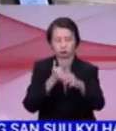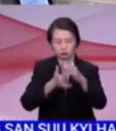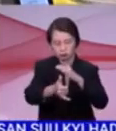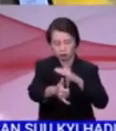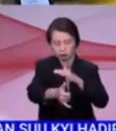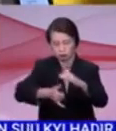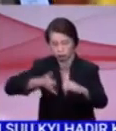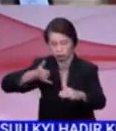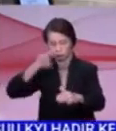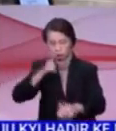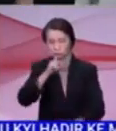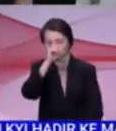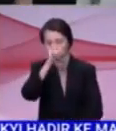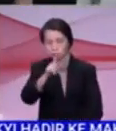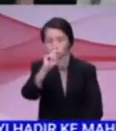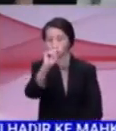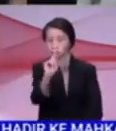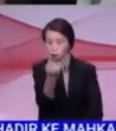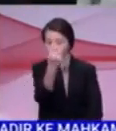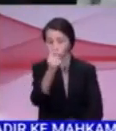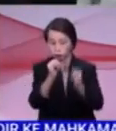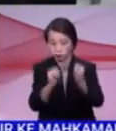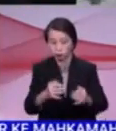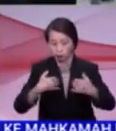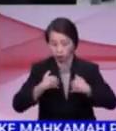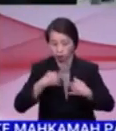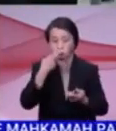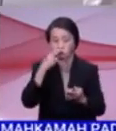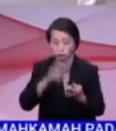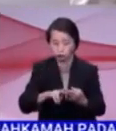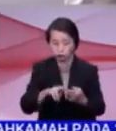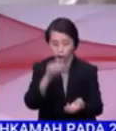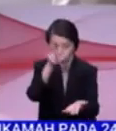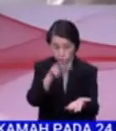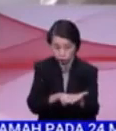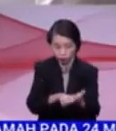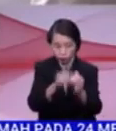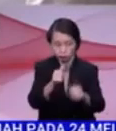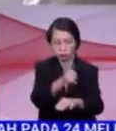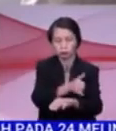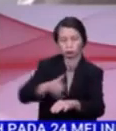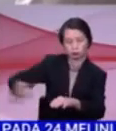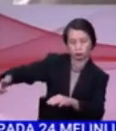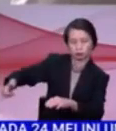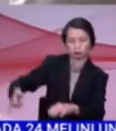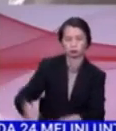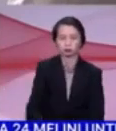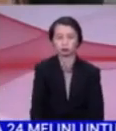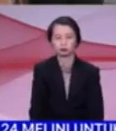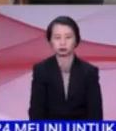juga platform bagi memastikan hanya individu yang mempunyai dokumen sah dibenarkan merentas negeri.